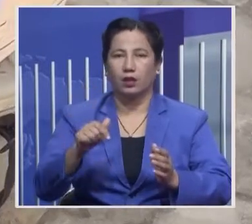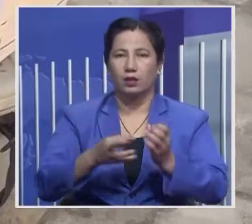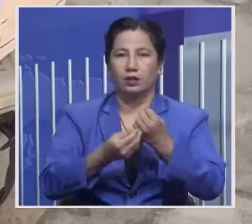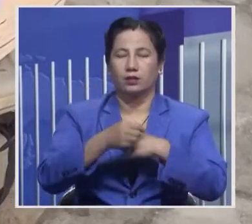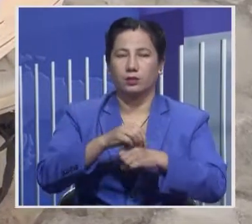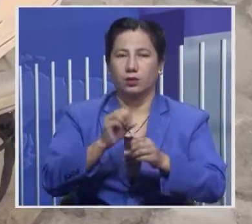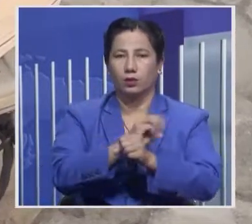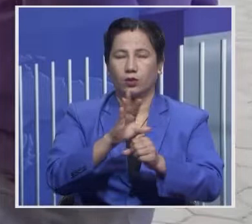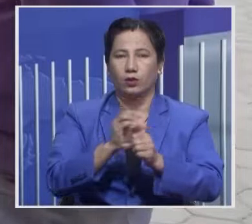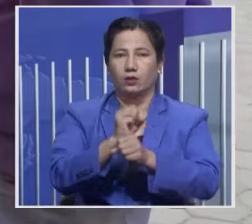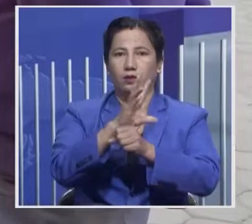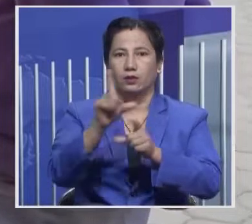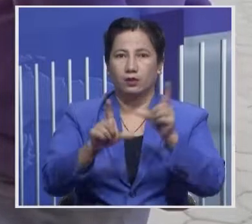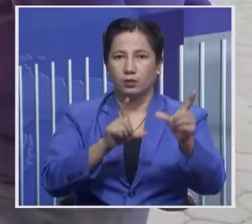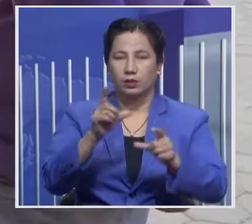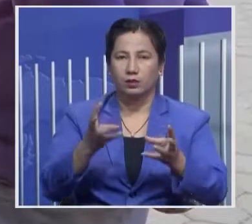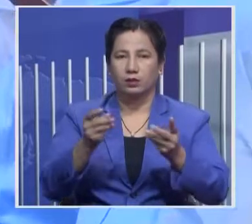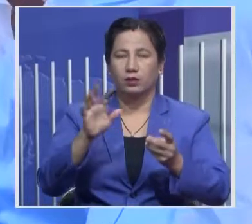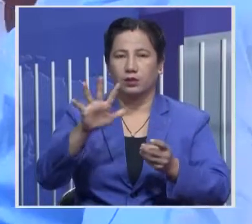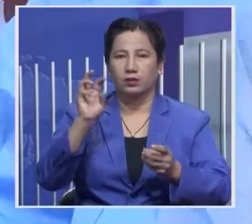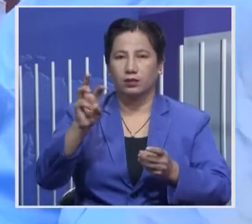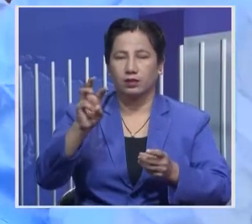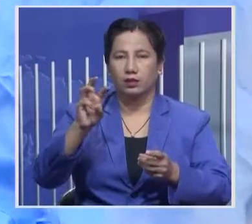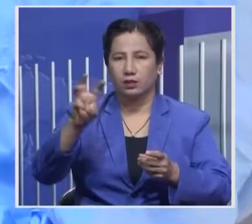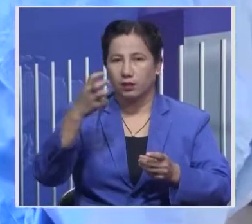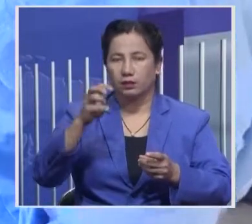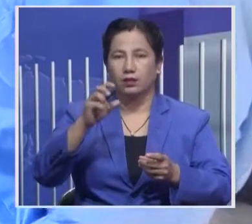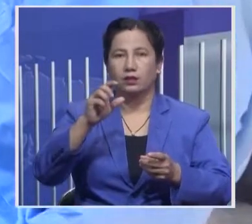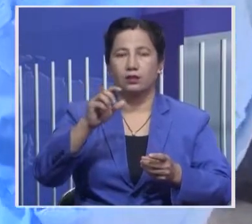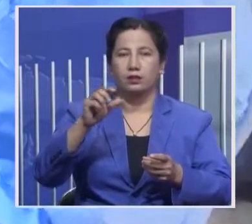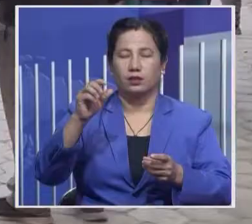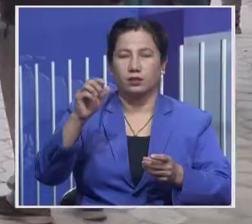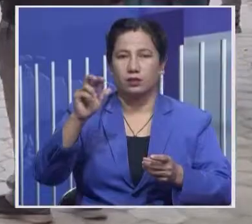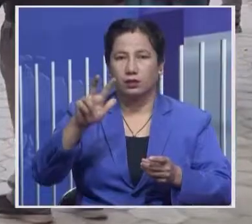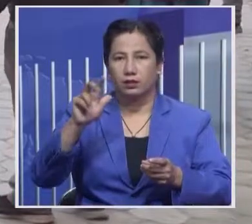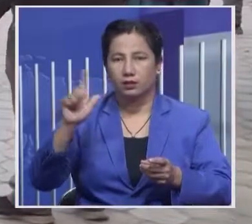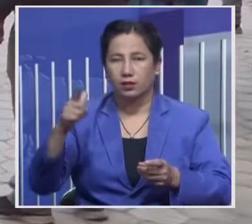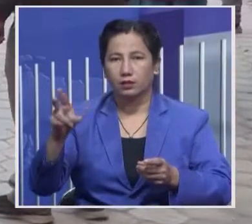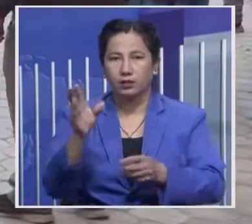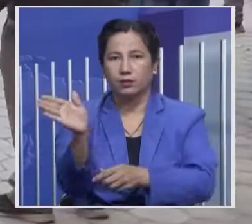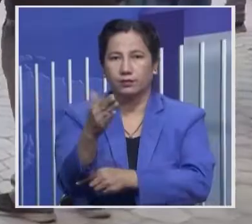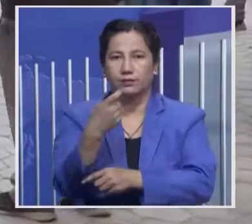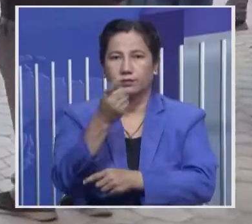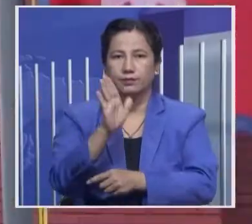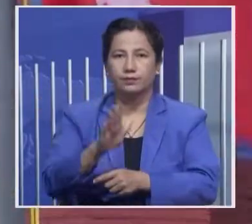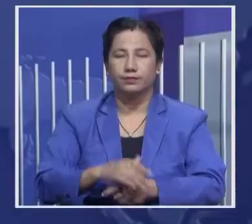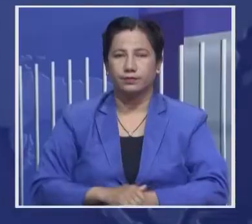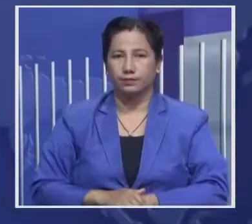देशभर कोरोना भाइरसको सक्रिय संक्रमितको संख्या 5387 जना रहेको मन्त्रालयले जनाएको छ।